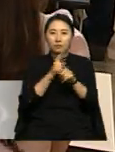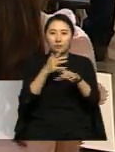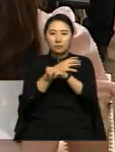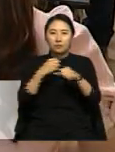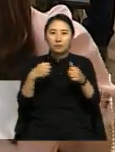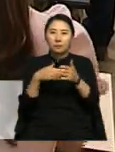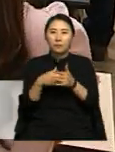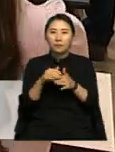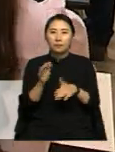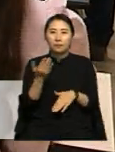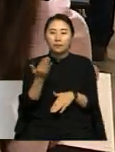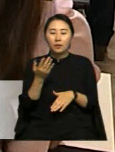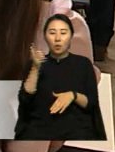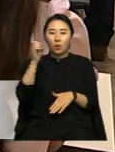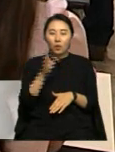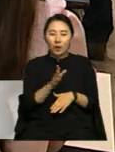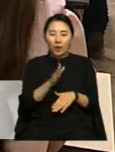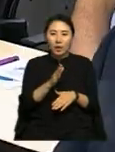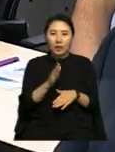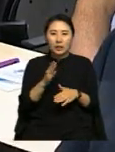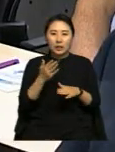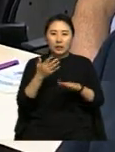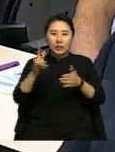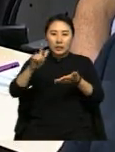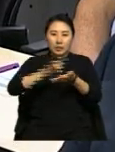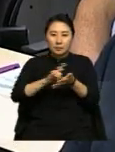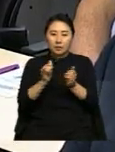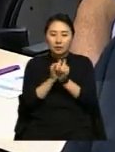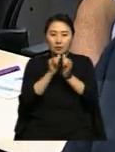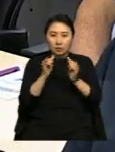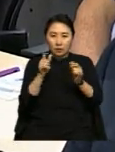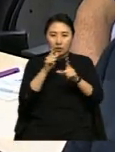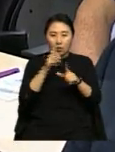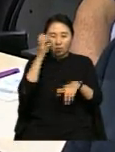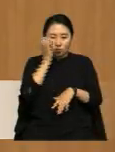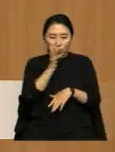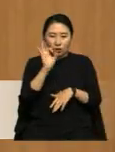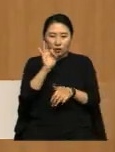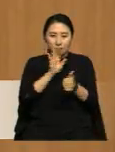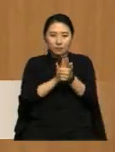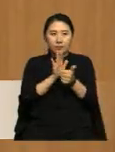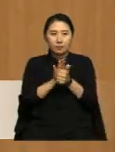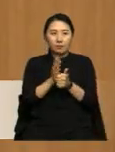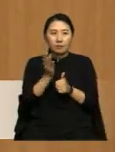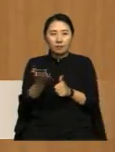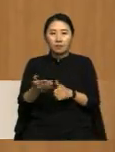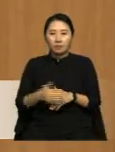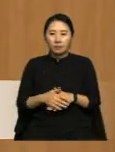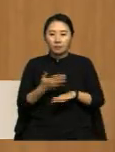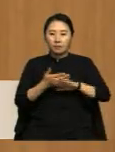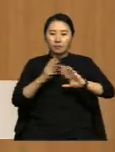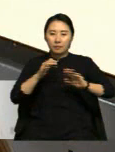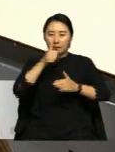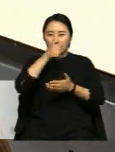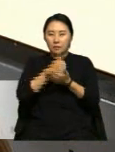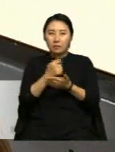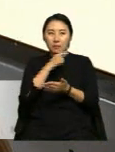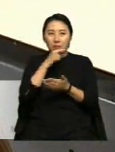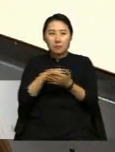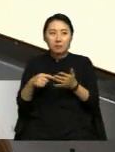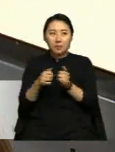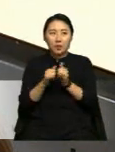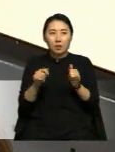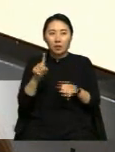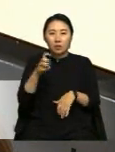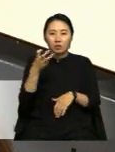협약을 맺었습니다. 고향이민자통합센터는 이날 피해자 지원 기부금도 함께 전달했습니다. 외국인 범죄 피해자